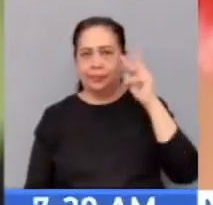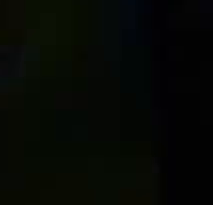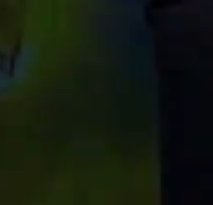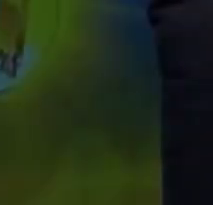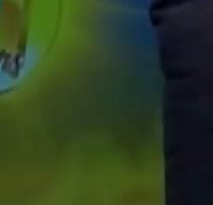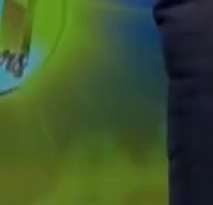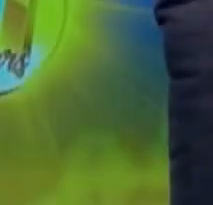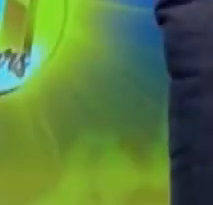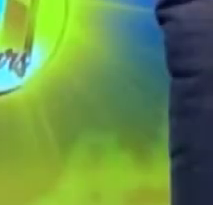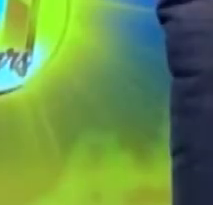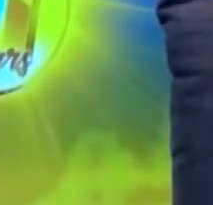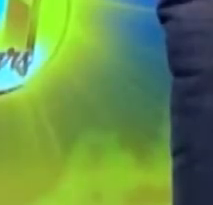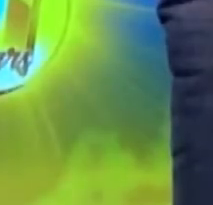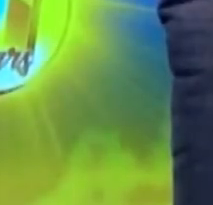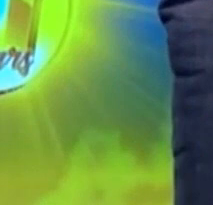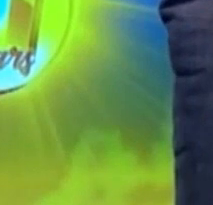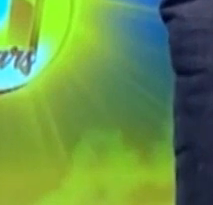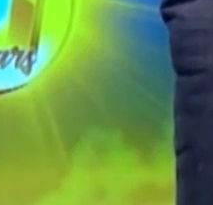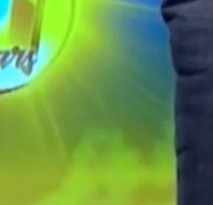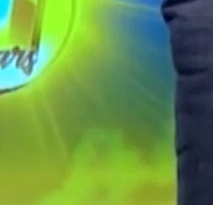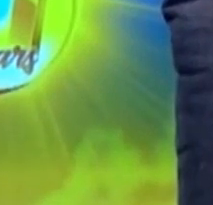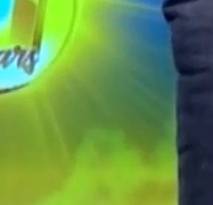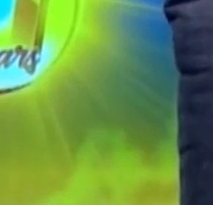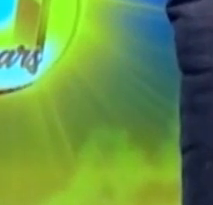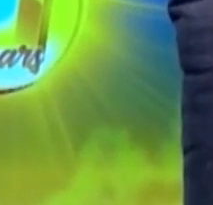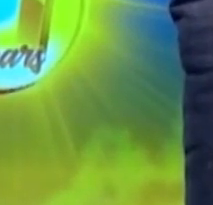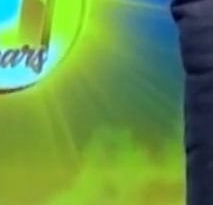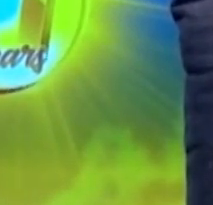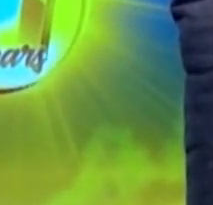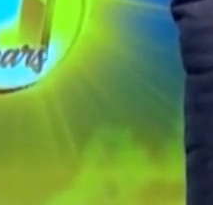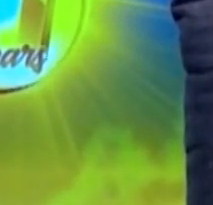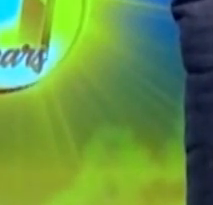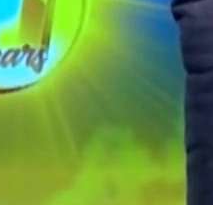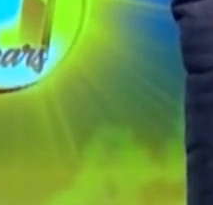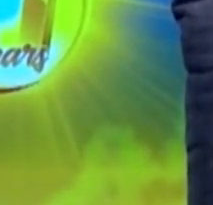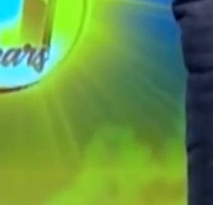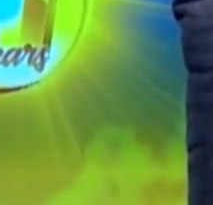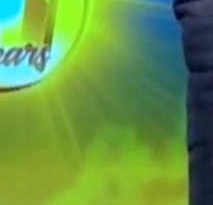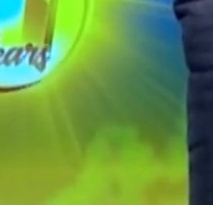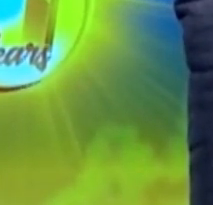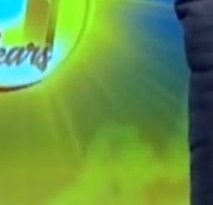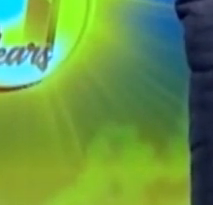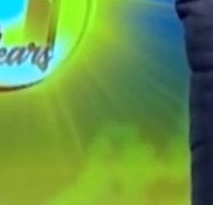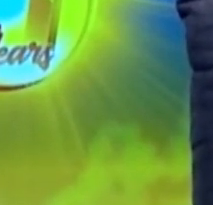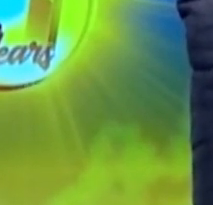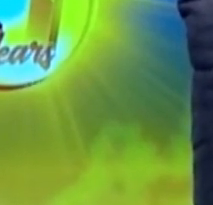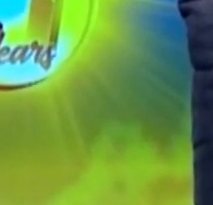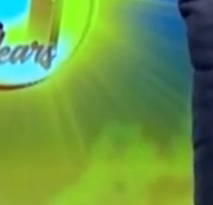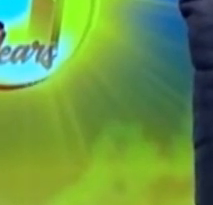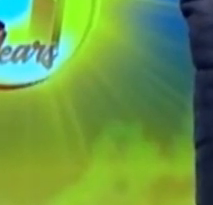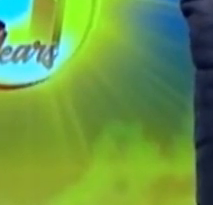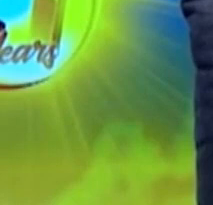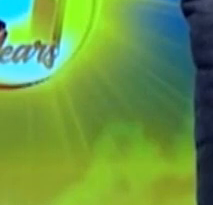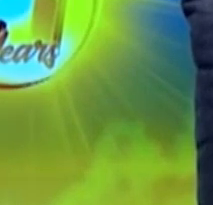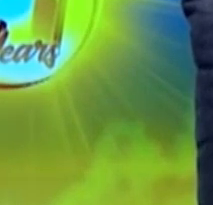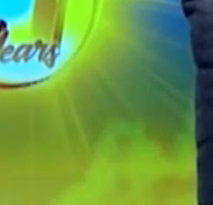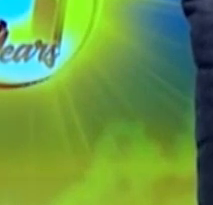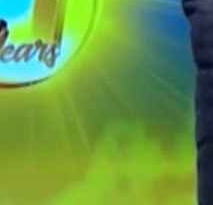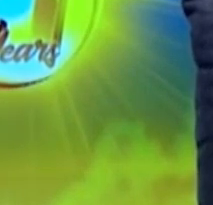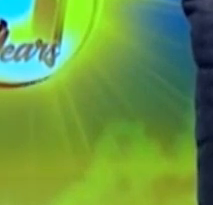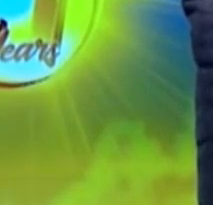Pilipino. Kapuso, mauuna ka sa mga balita. Panoorin lamang ang unang balita sa unang hirit at iba pang award-winning newscast